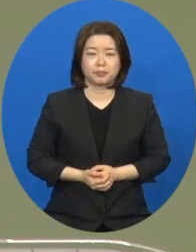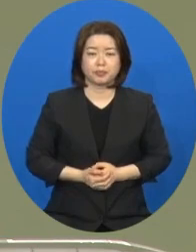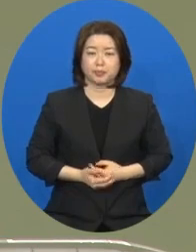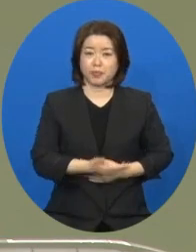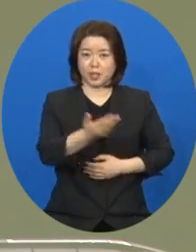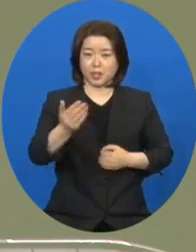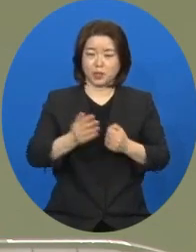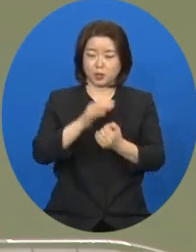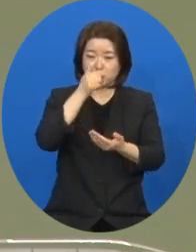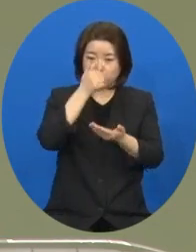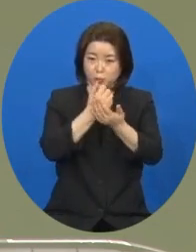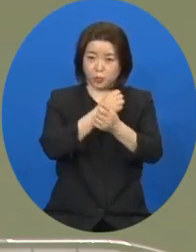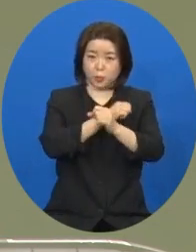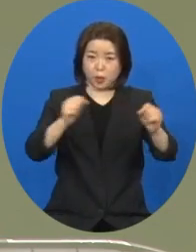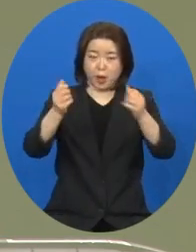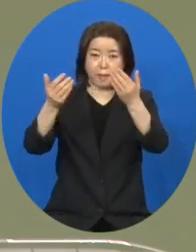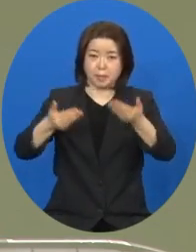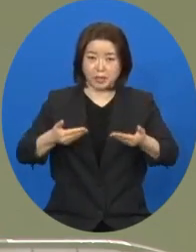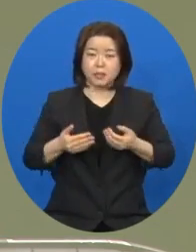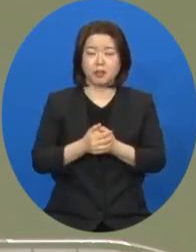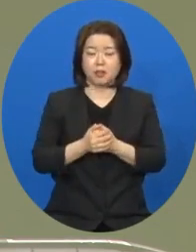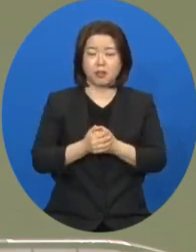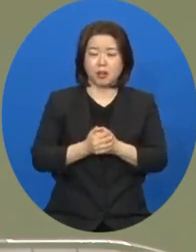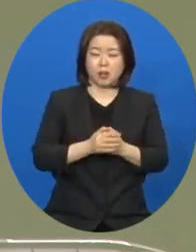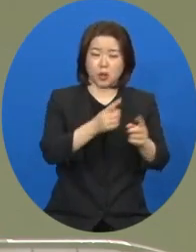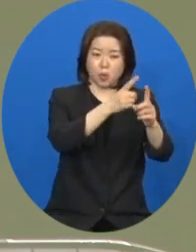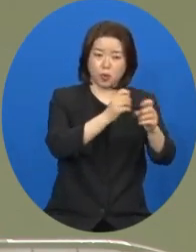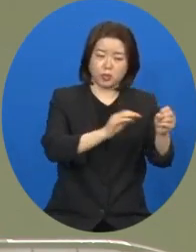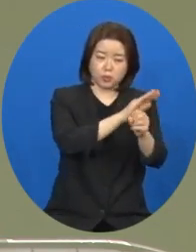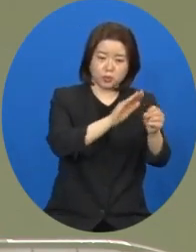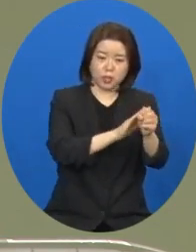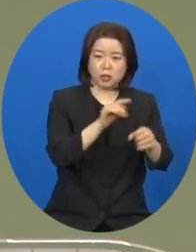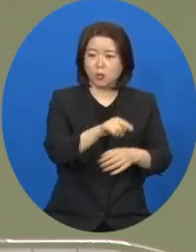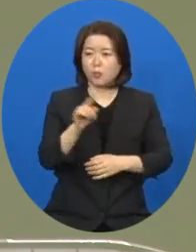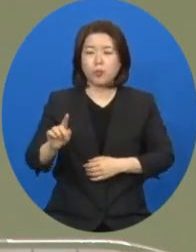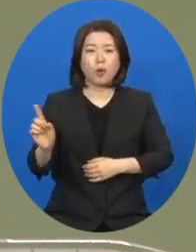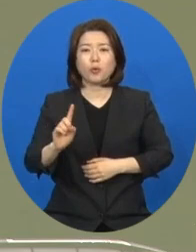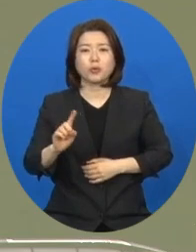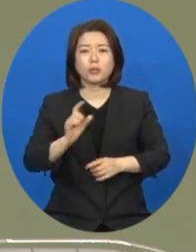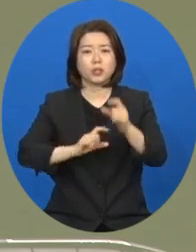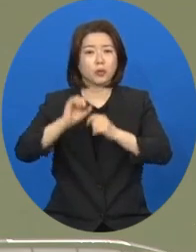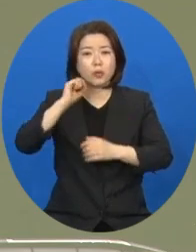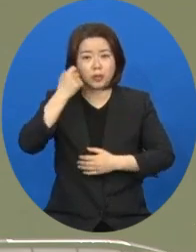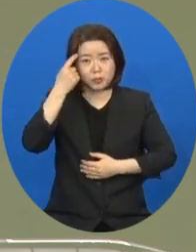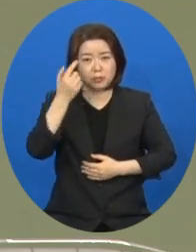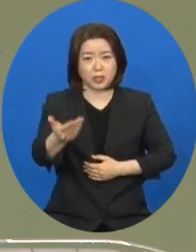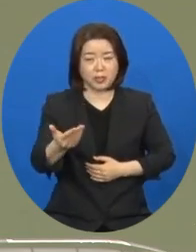여러분, 속죄함을 받는 것과 원수를 사랑하는 게 어떤 게 더 어려운 일일 것 같습니까?